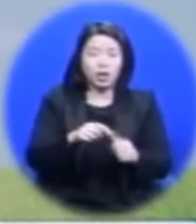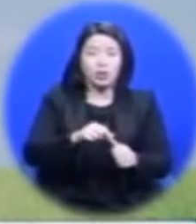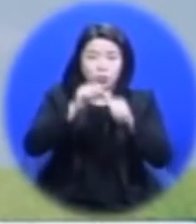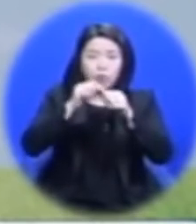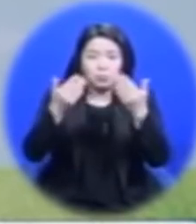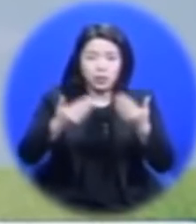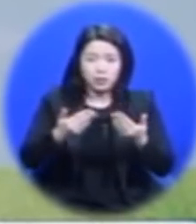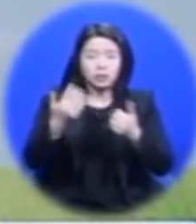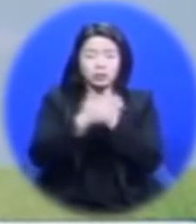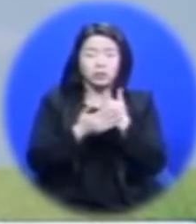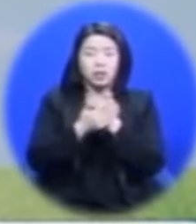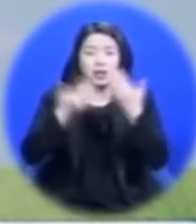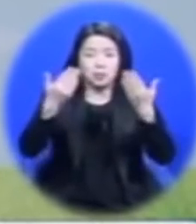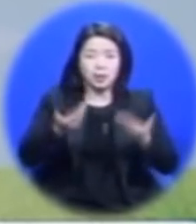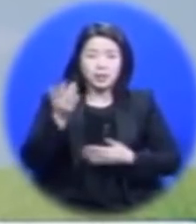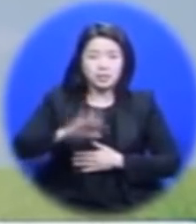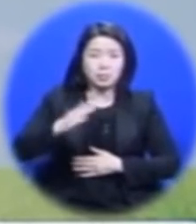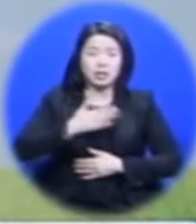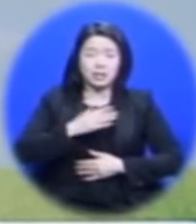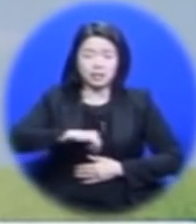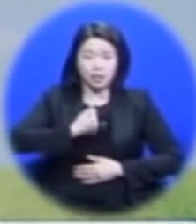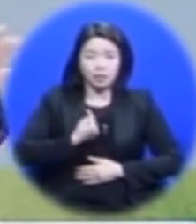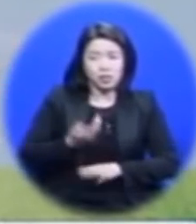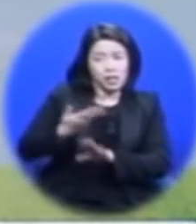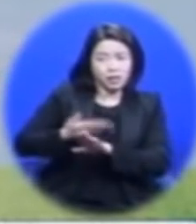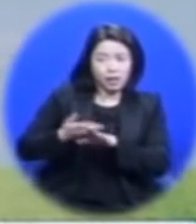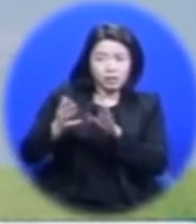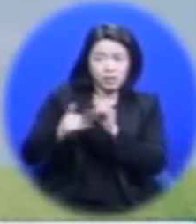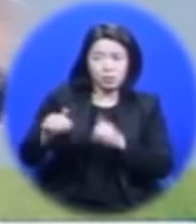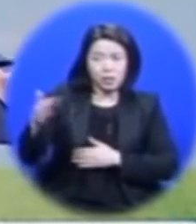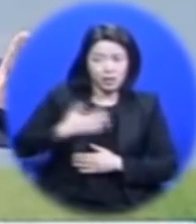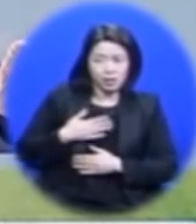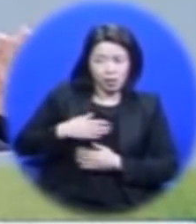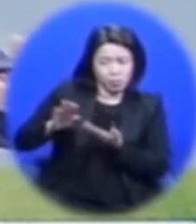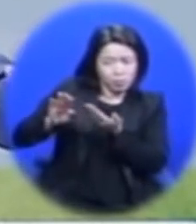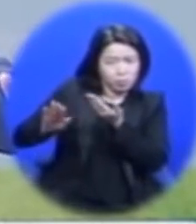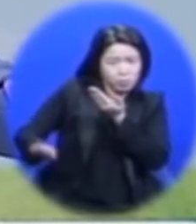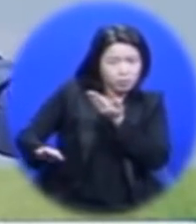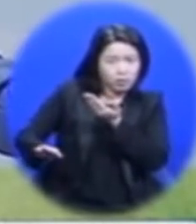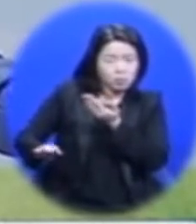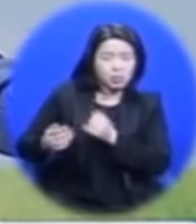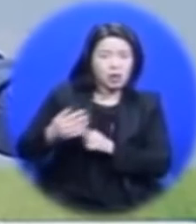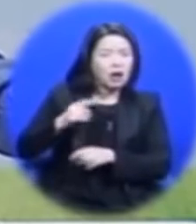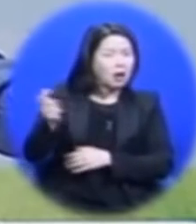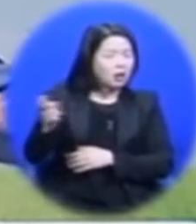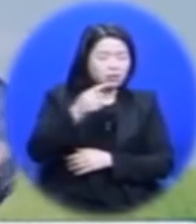받아놓고도 자기는 다른 사람이 조금이라도 자기보다 수준이 낮으면 싫어요.